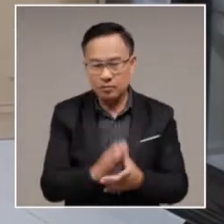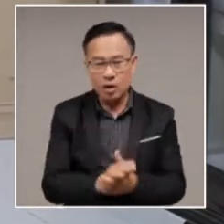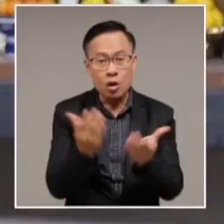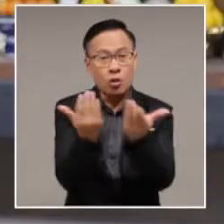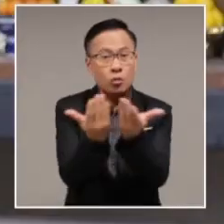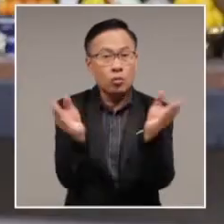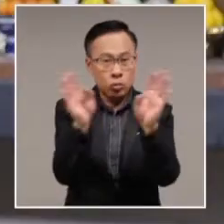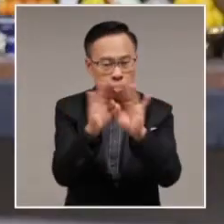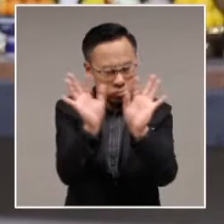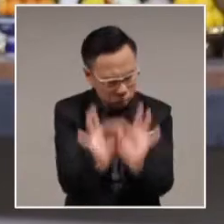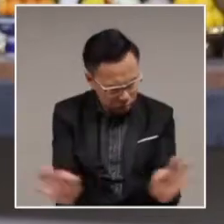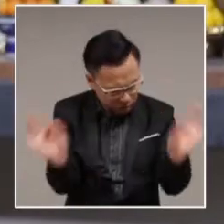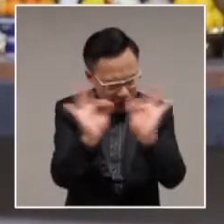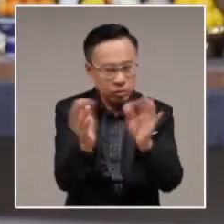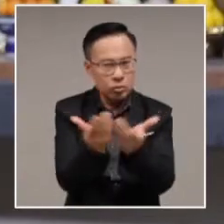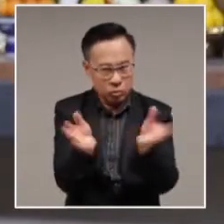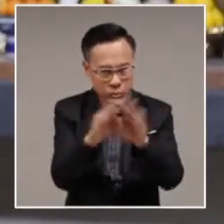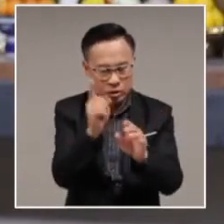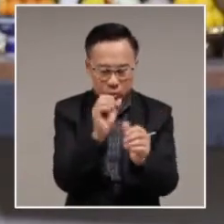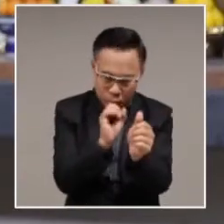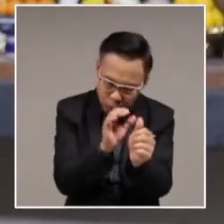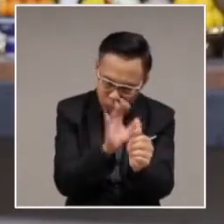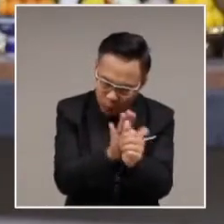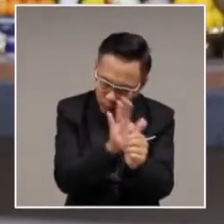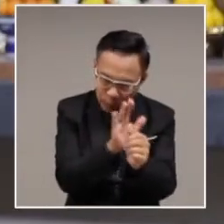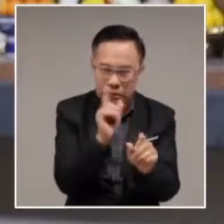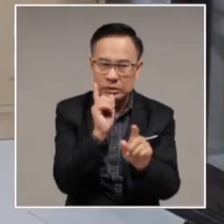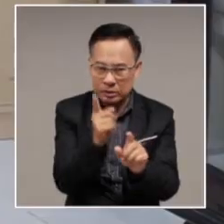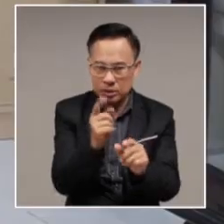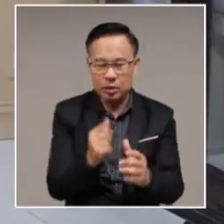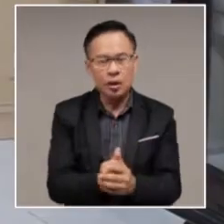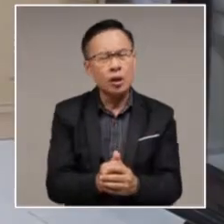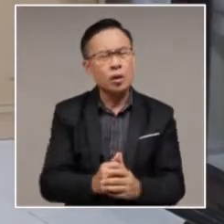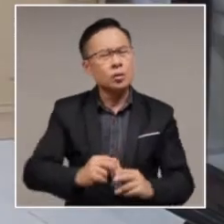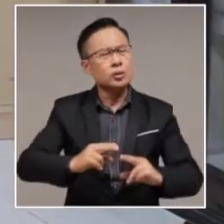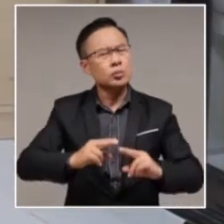ครอบครัวนี้เป็นสิ่งสำคัญแล้วอย่างนี้อย่างตัวของพี่นุ้ยเองค่ะเราสร้างก